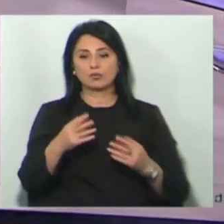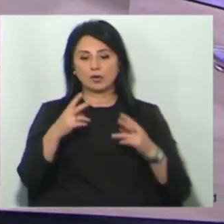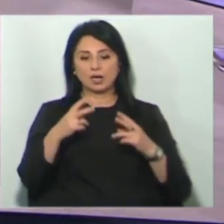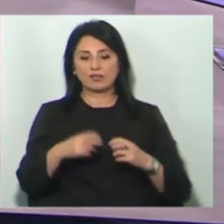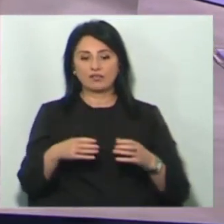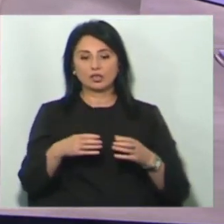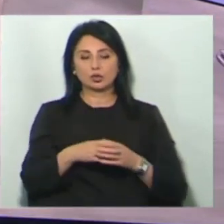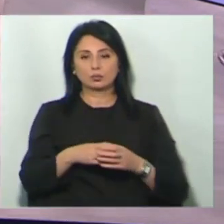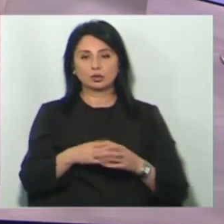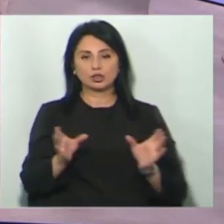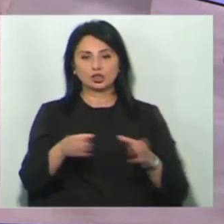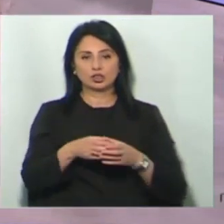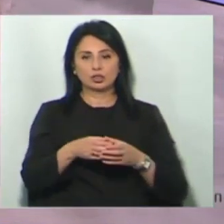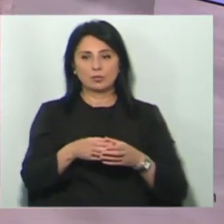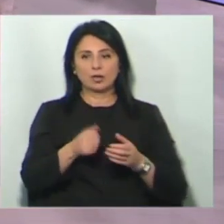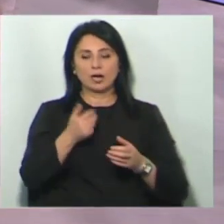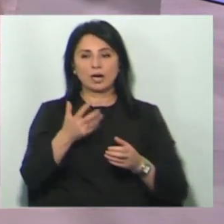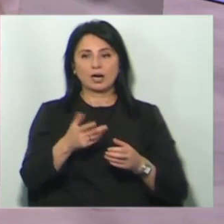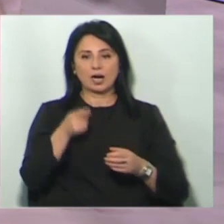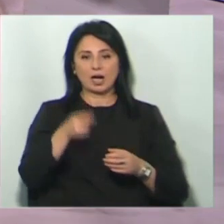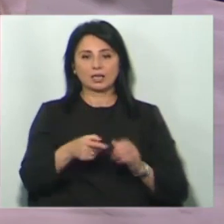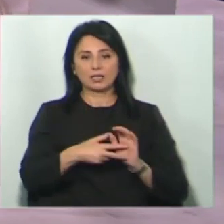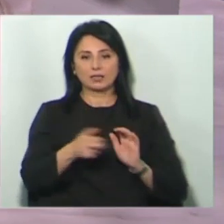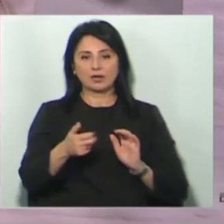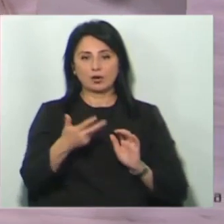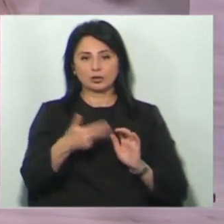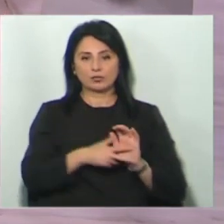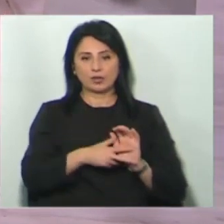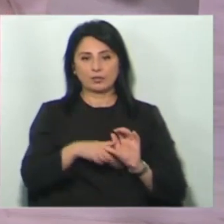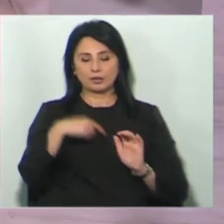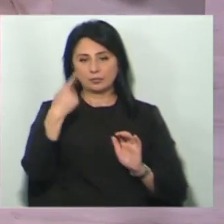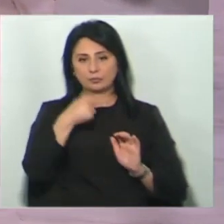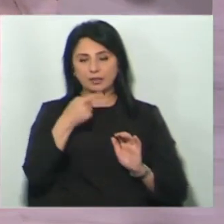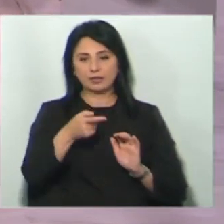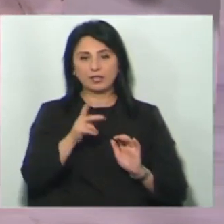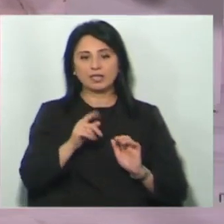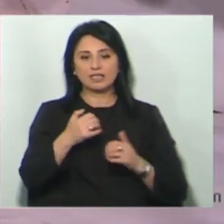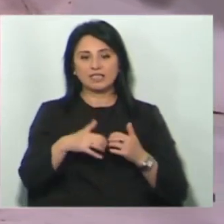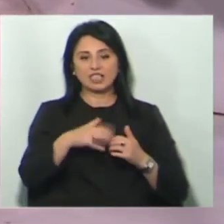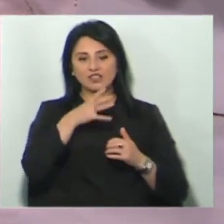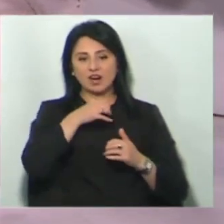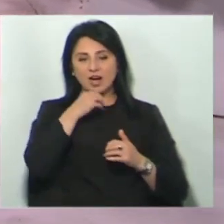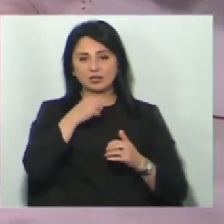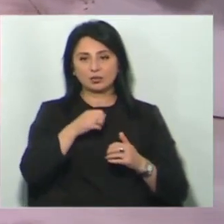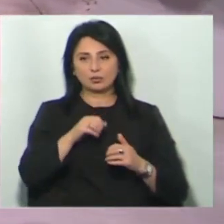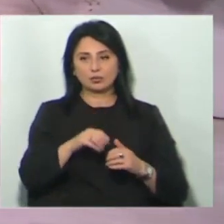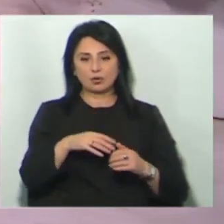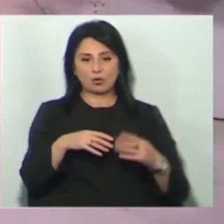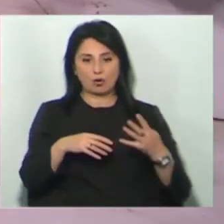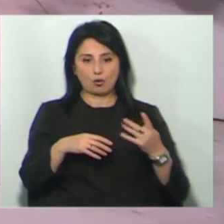კვლევით ჯგუფში ჩამოყალიბდა ასეთი რაოდენობა 1828 პირი, რომელთა საშუალო ასაკი გახლდათ